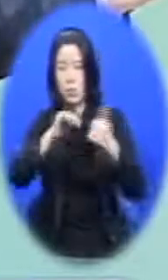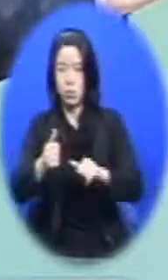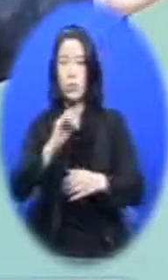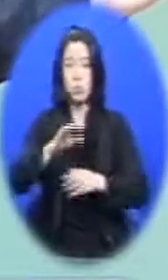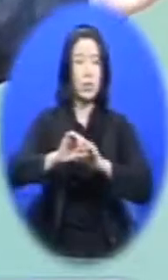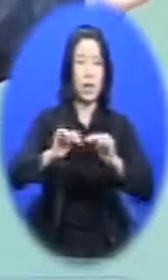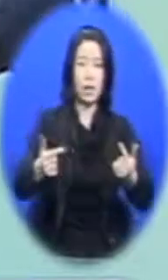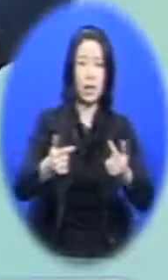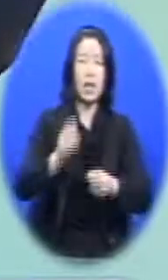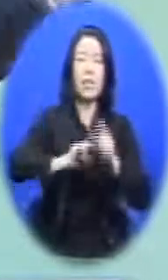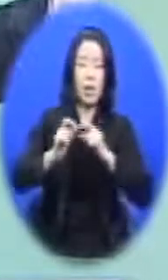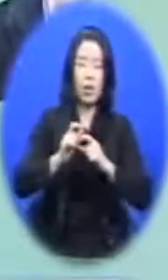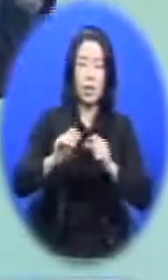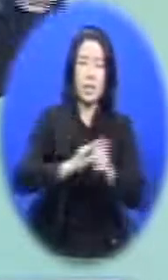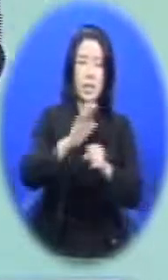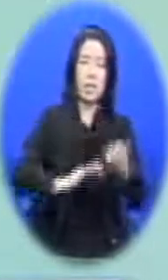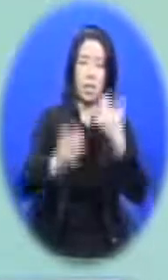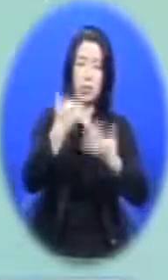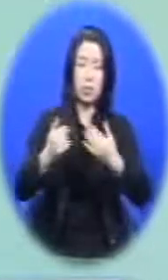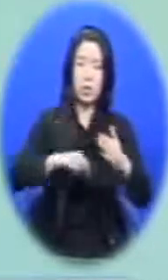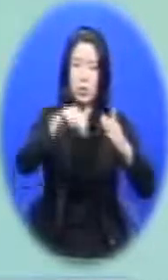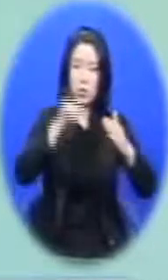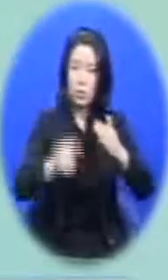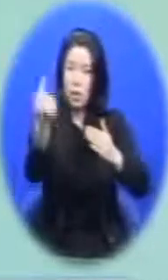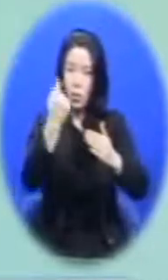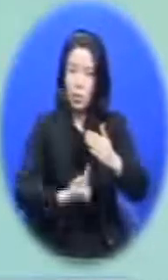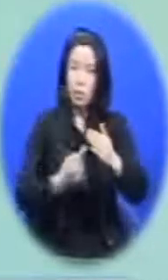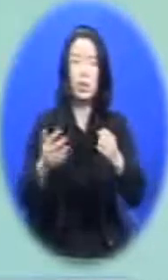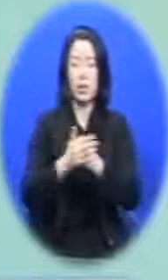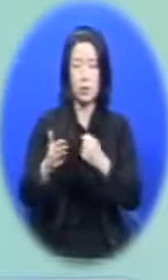아니고 사랑의 불이신 그분이 우리 속에 들어오셨으니